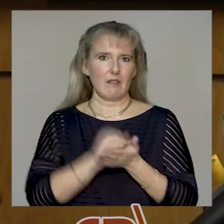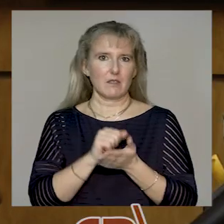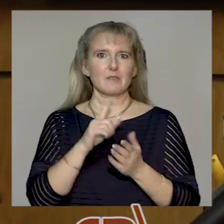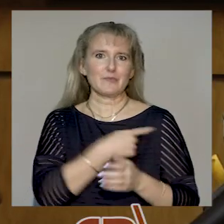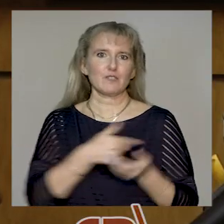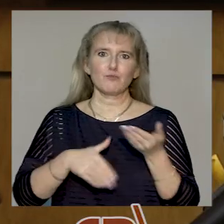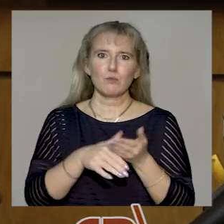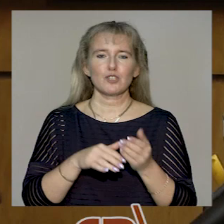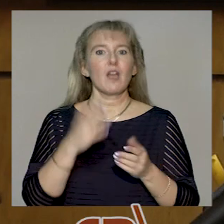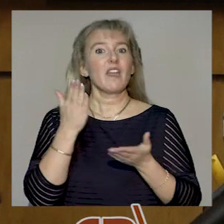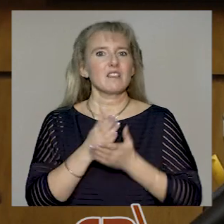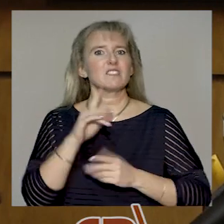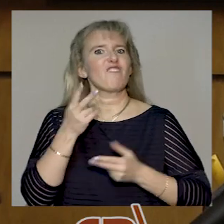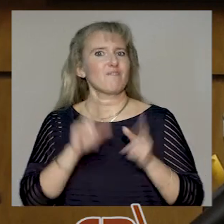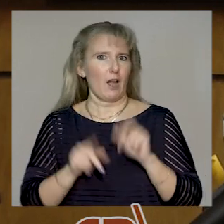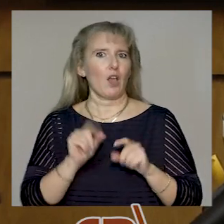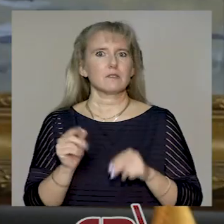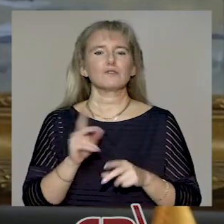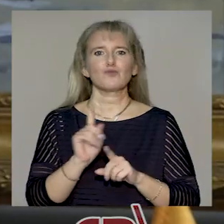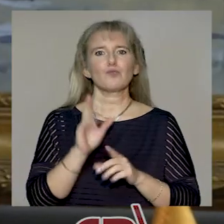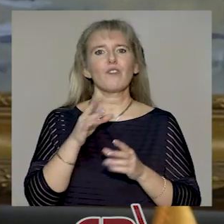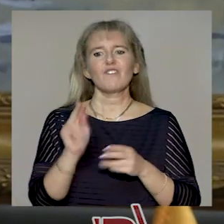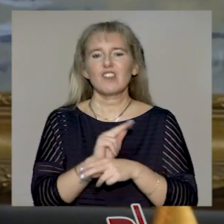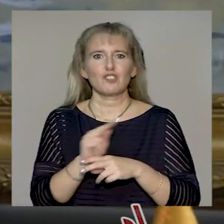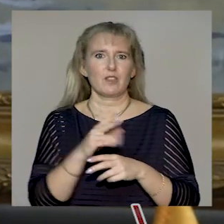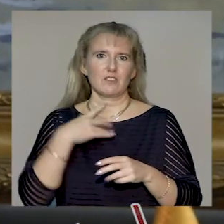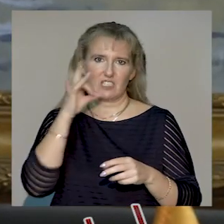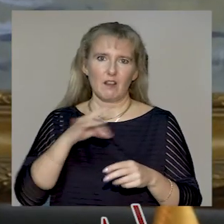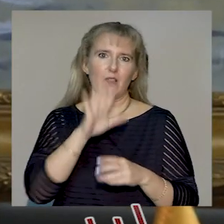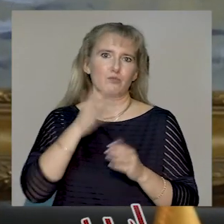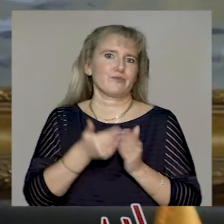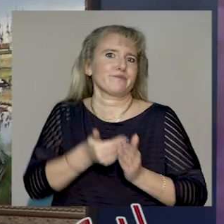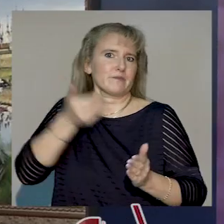медицинской помощи, иначе есть вероятность, что в вопросах лечения наша страна будет